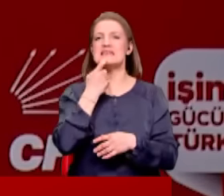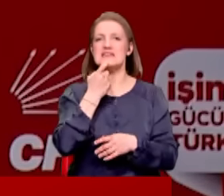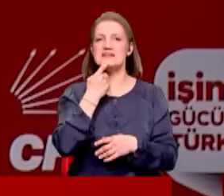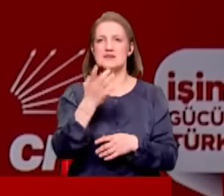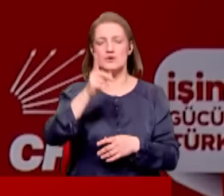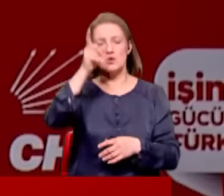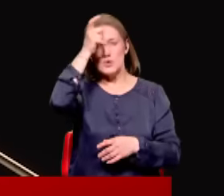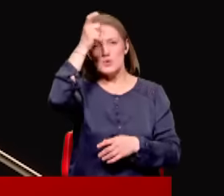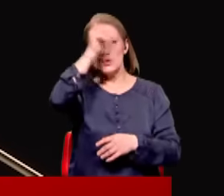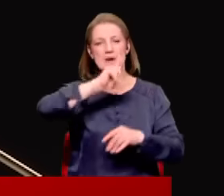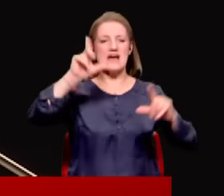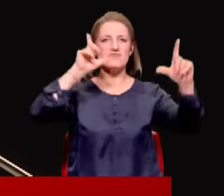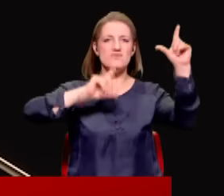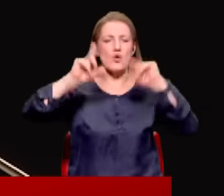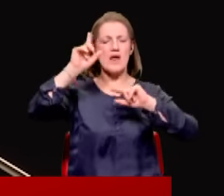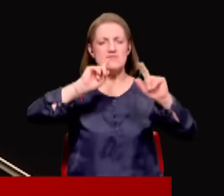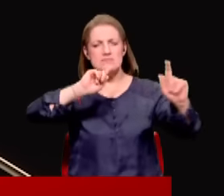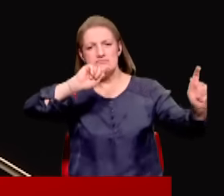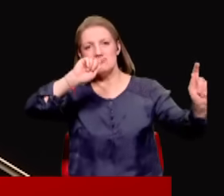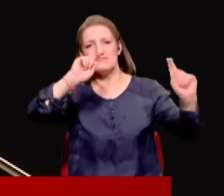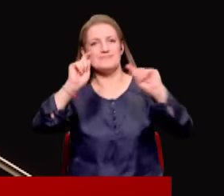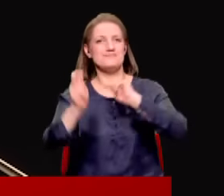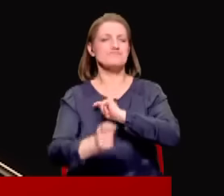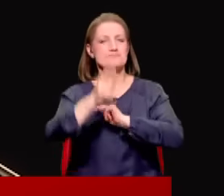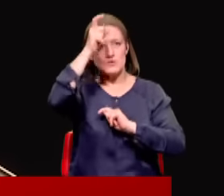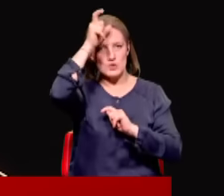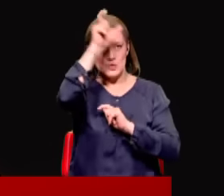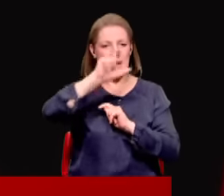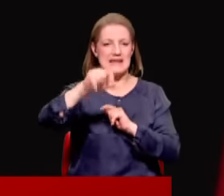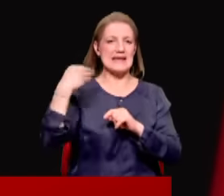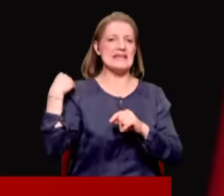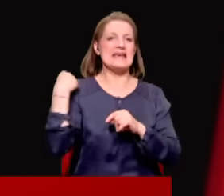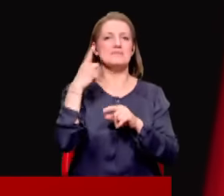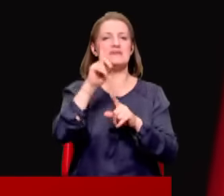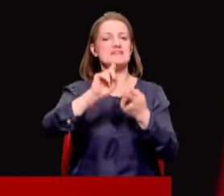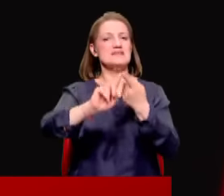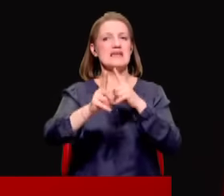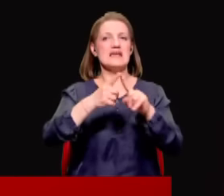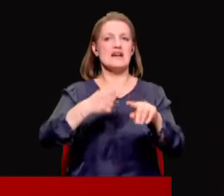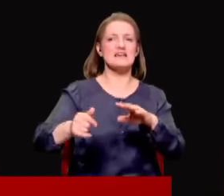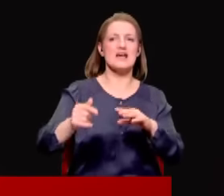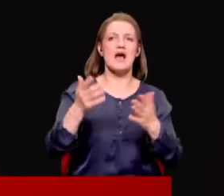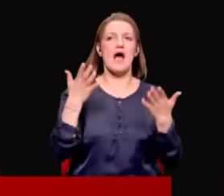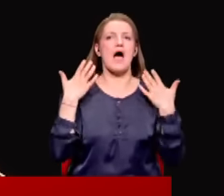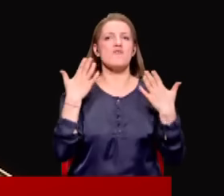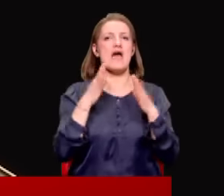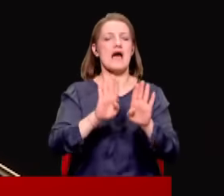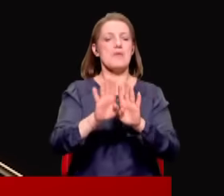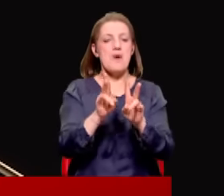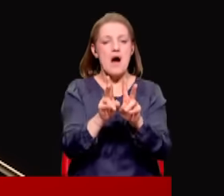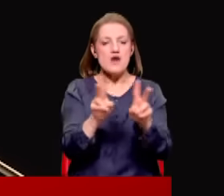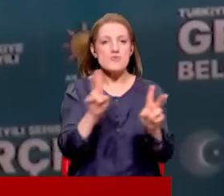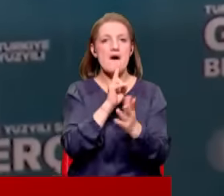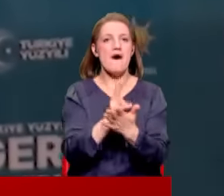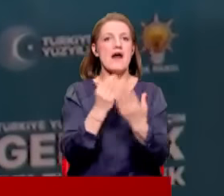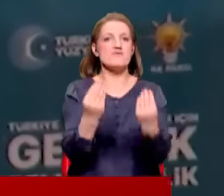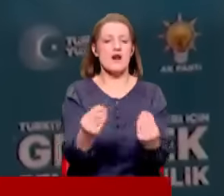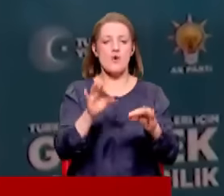Türkiye fotoğrafını değiştirmeye, ülkemizde yeni bir siyasi iklime kapı aralamaya karar